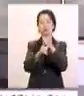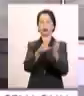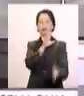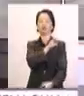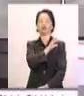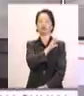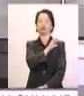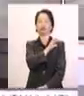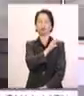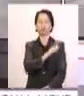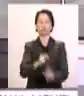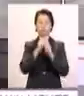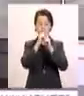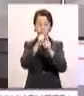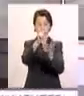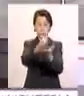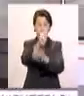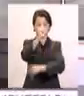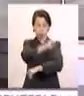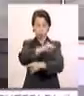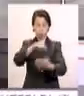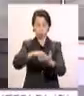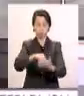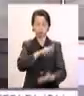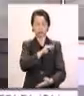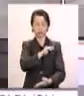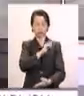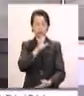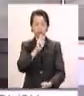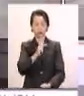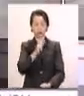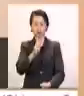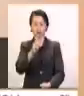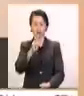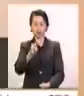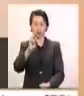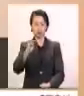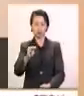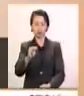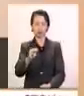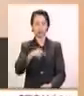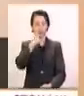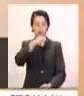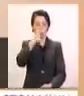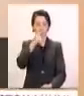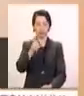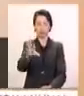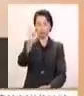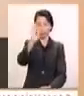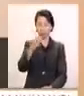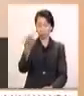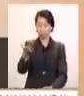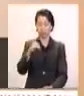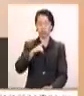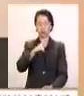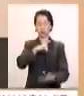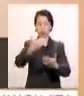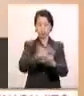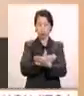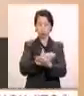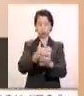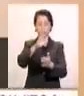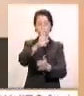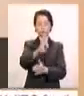pengerusi. Menerusi kenyataan medianya hari ini, Menteri Komunikasi dan Multimedia Gobing Sin Dio berkata pelantikan lembaga baru FINAS